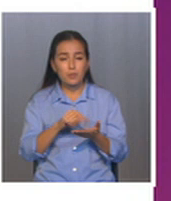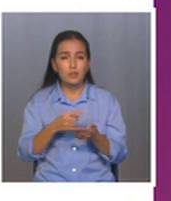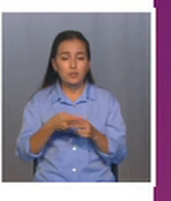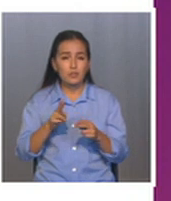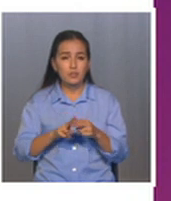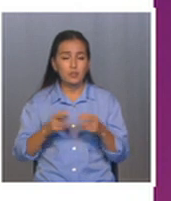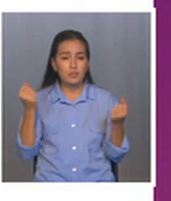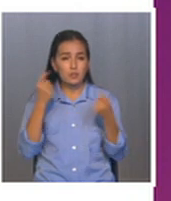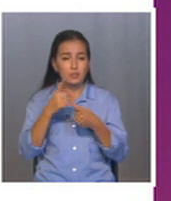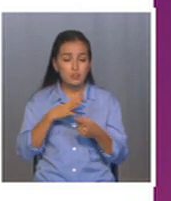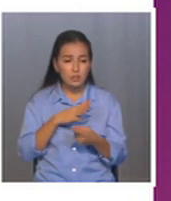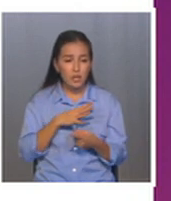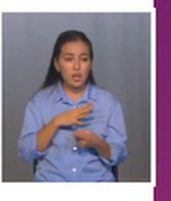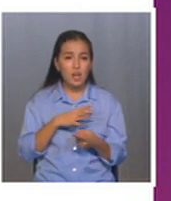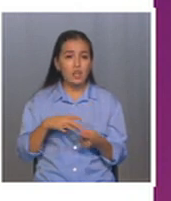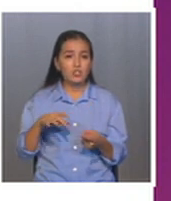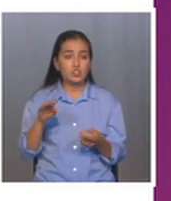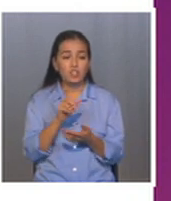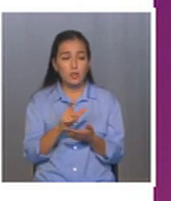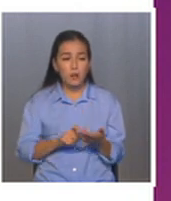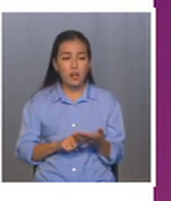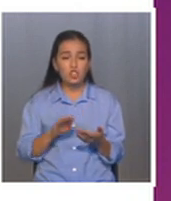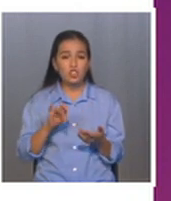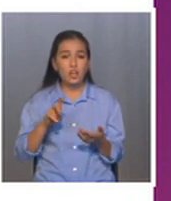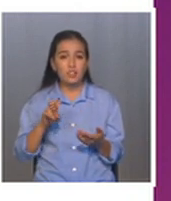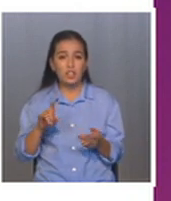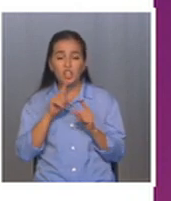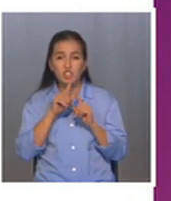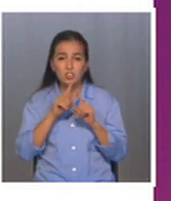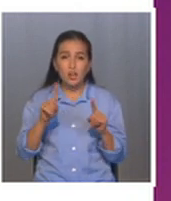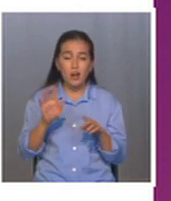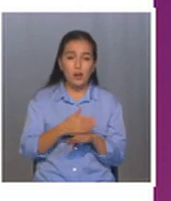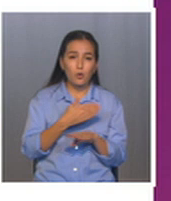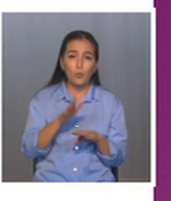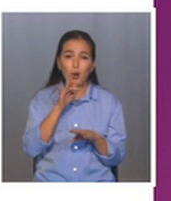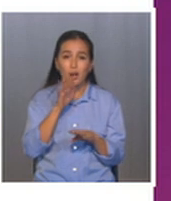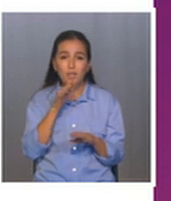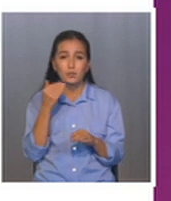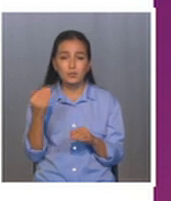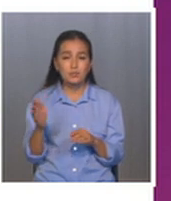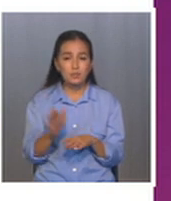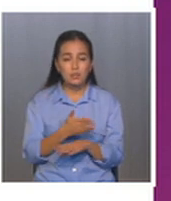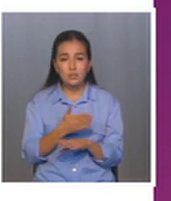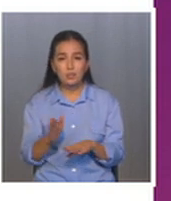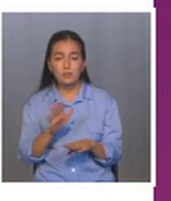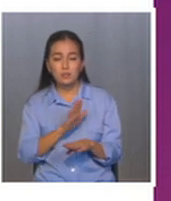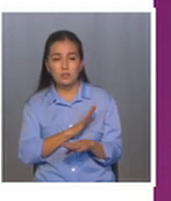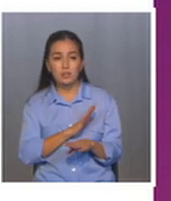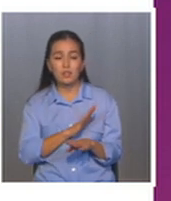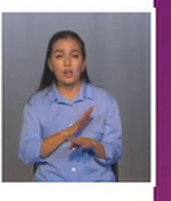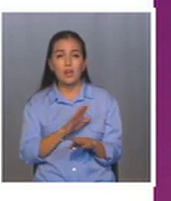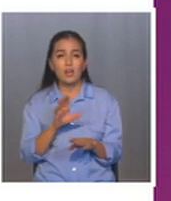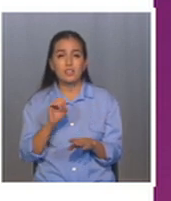қатар, шығарманың жанрлық ерекшеліктерін айқындап, уақыт пен кеңістік тұрғысынан талдадық. Ілияс